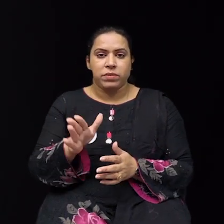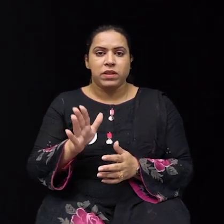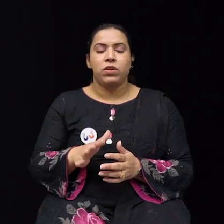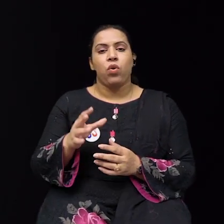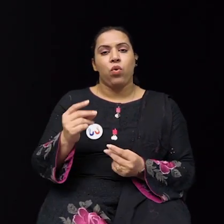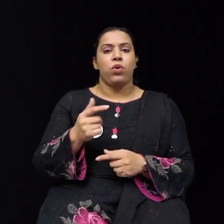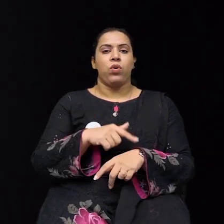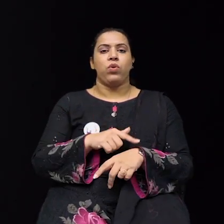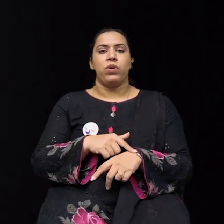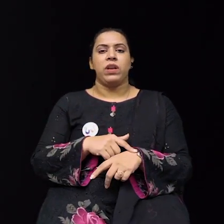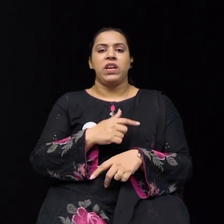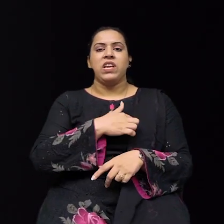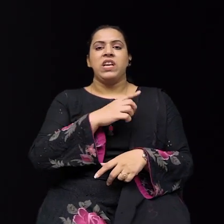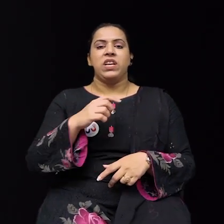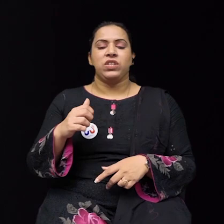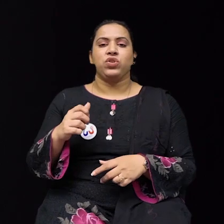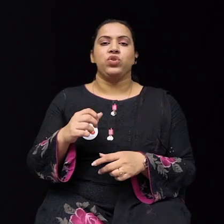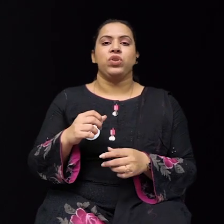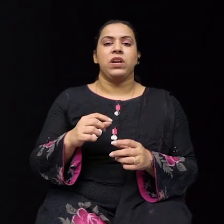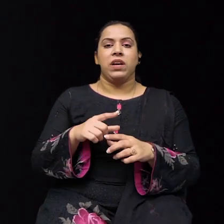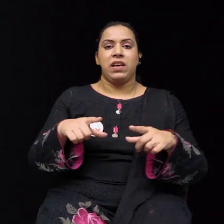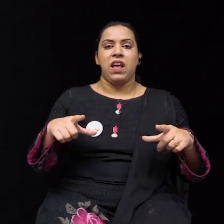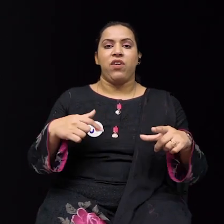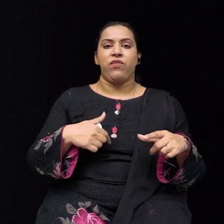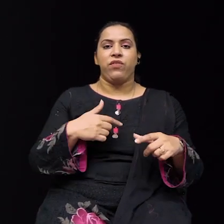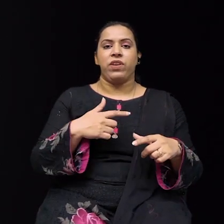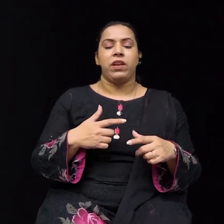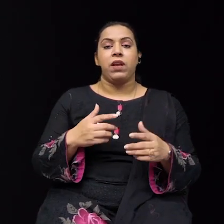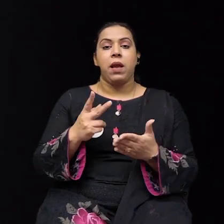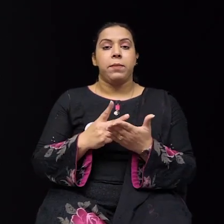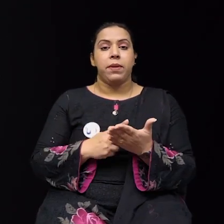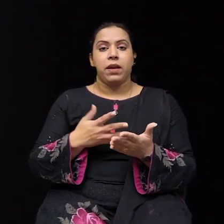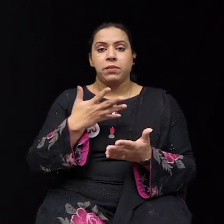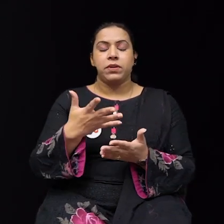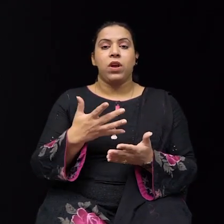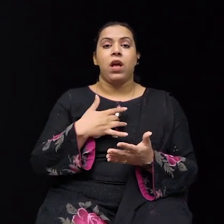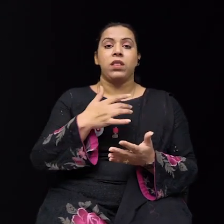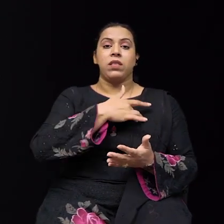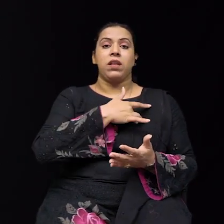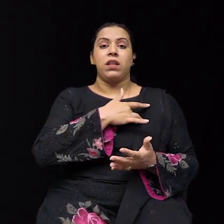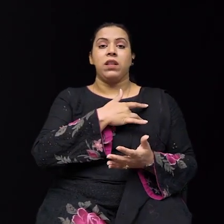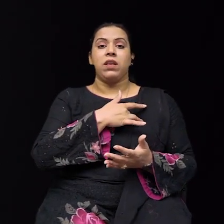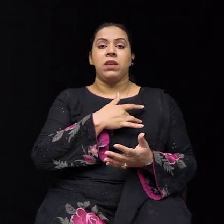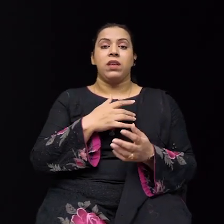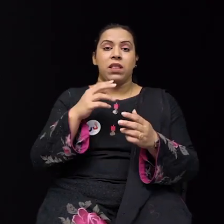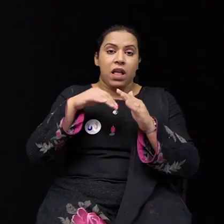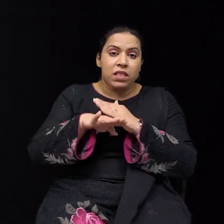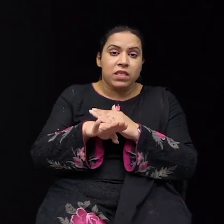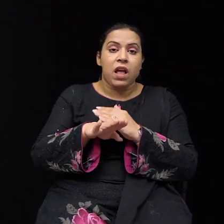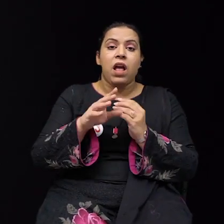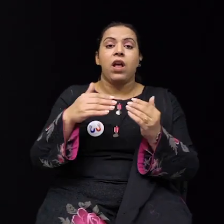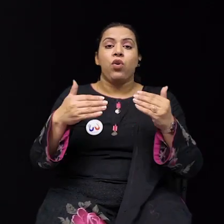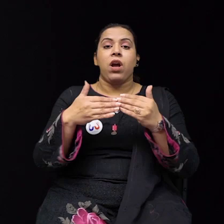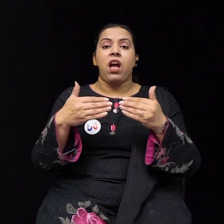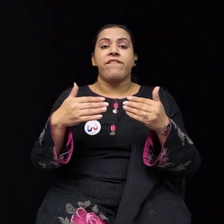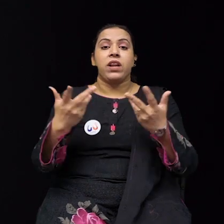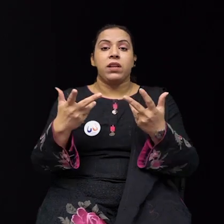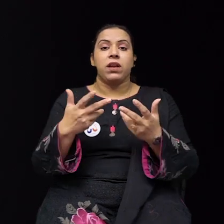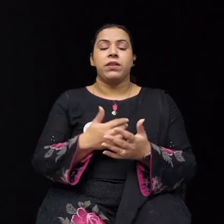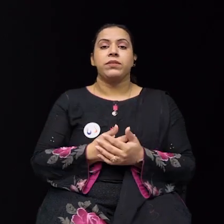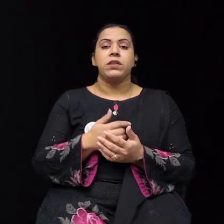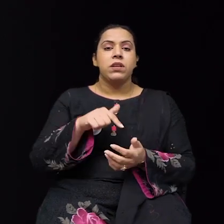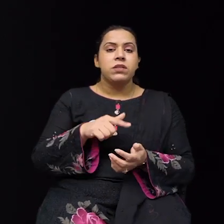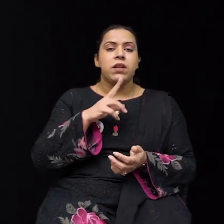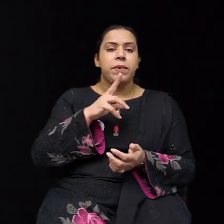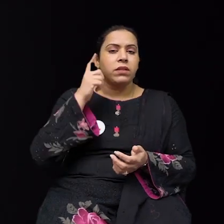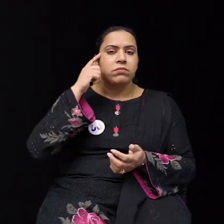تو وہ ہو سکتا ہے کہ آپ کو اسی وقت اینجیوگرافی کرنے کا پلان بتائیں اور یہ دیکھیں کہ آپ کی دل کی نالیوں کے اندر کہاں رکاوٹ ہے. جس وقت